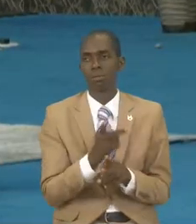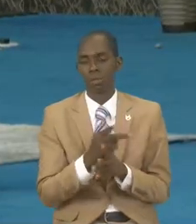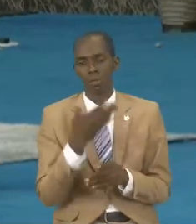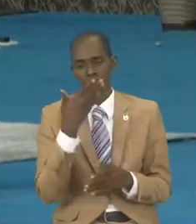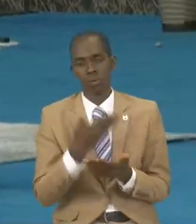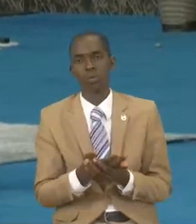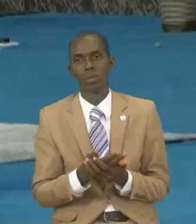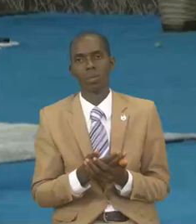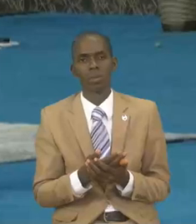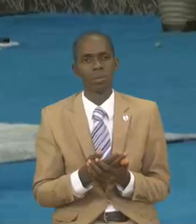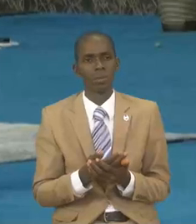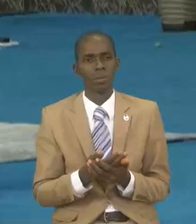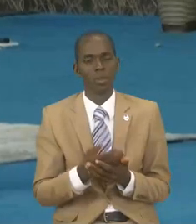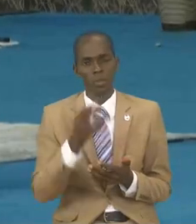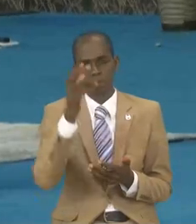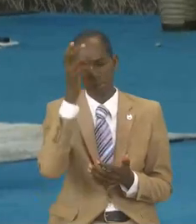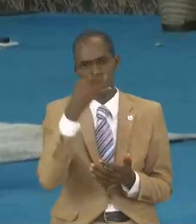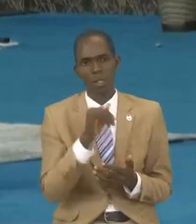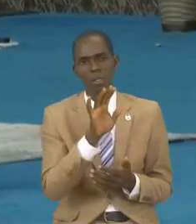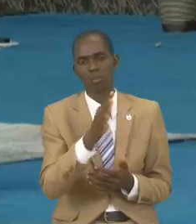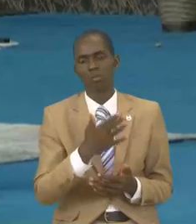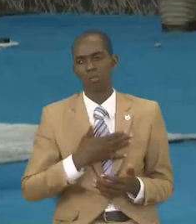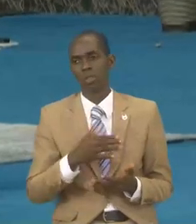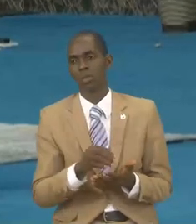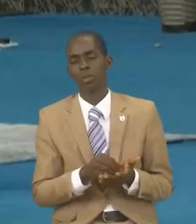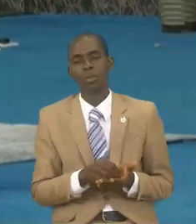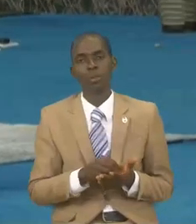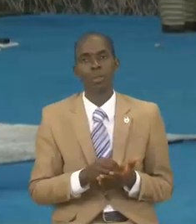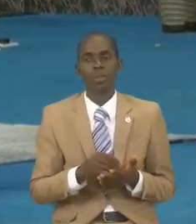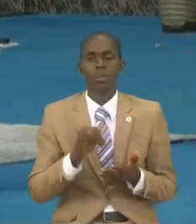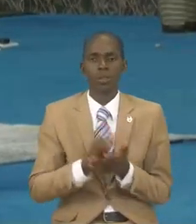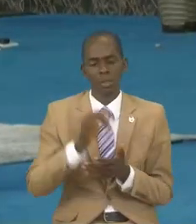intact. Je l'ai. La